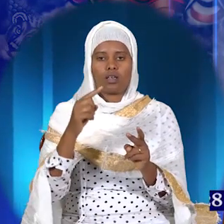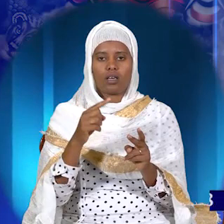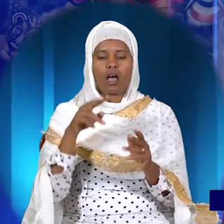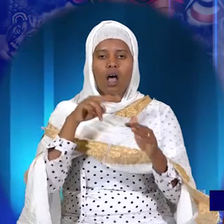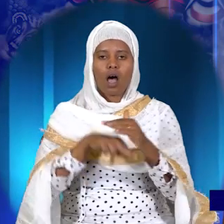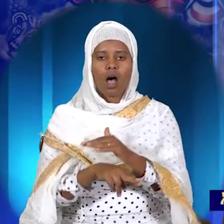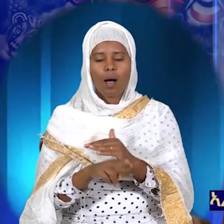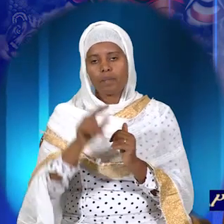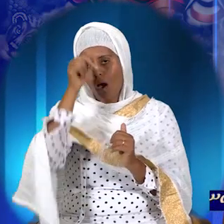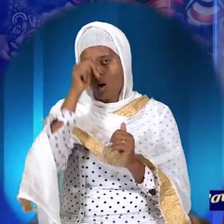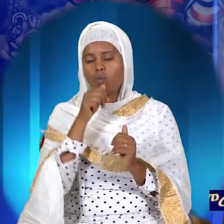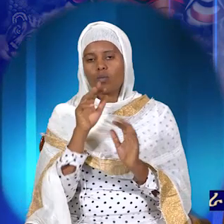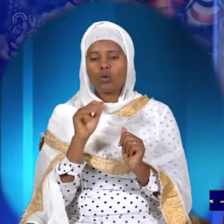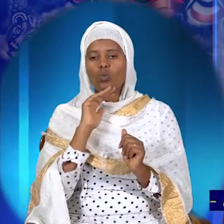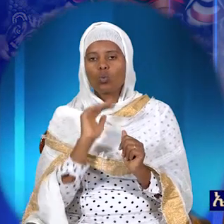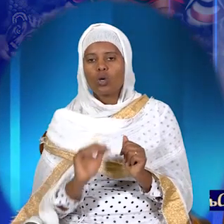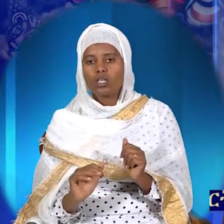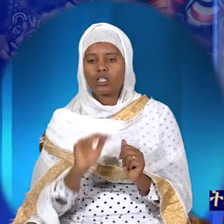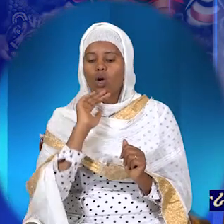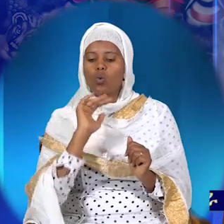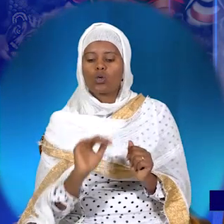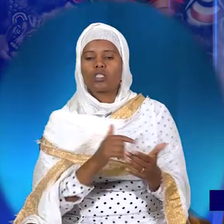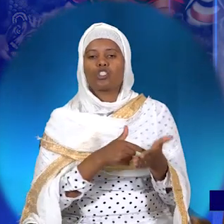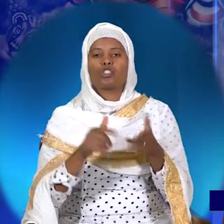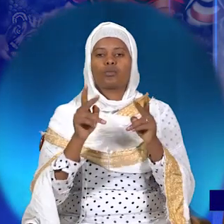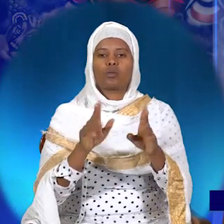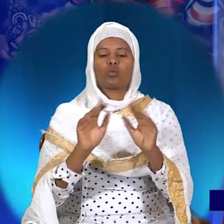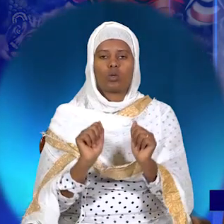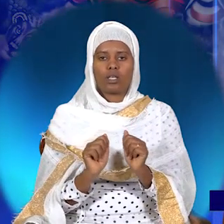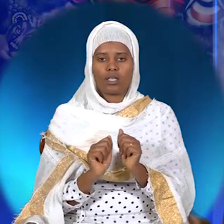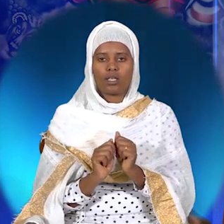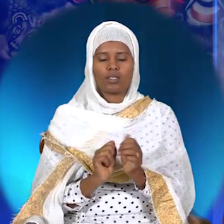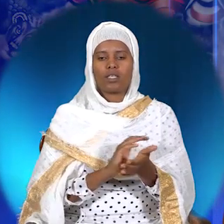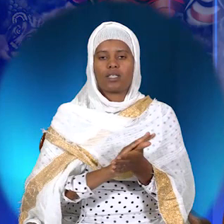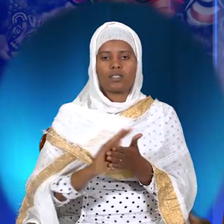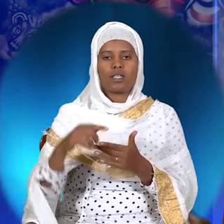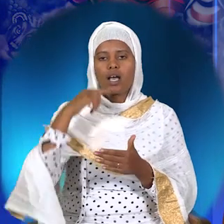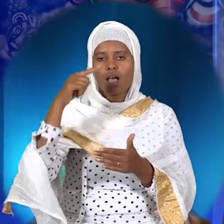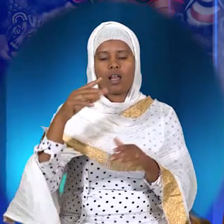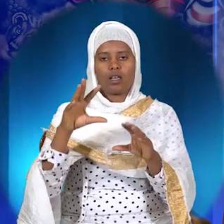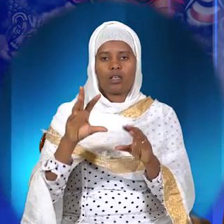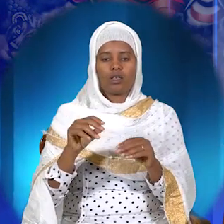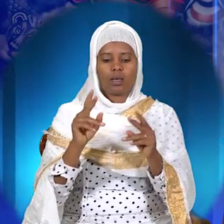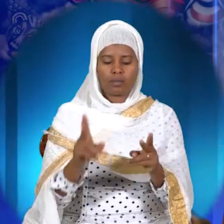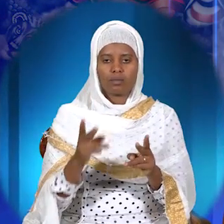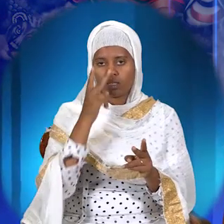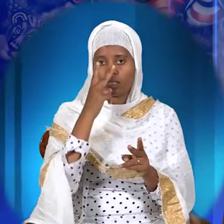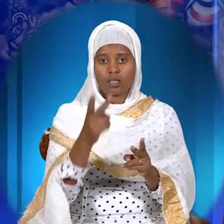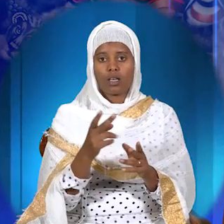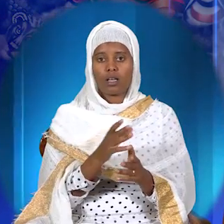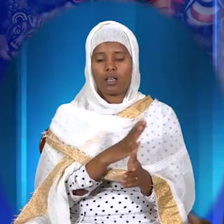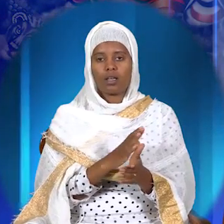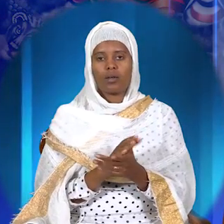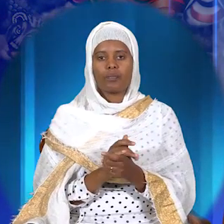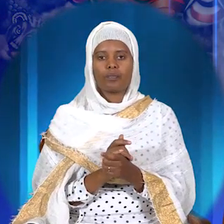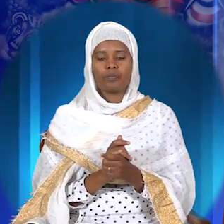እዚ ኣብ ኣቦ ምዃኑ ወልዲ ድማ ናይ ውልድነት ስም ከም ዘለዎ ዘነፅር ቃል እዩ። ኣብዚ ጥቕስ እዚ እውን